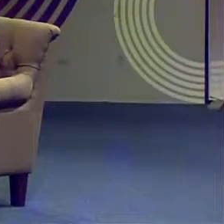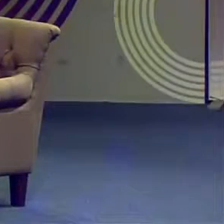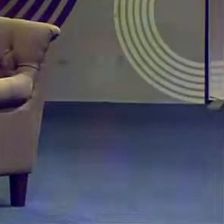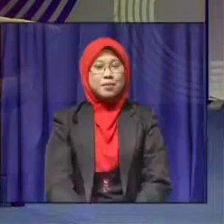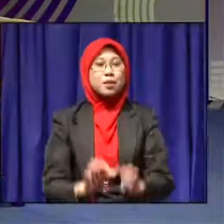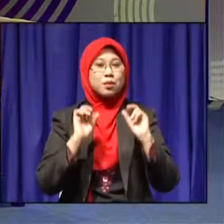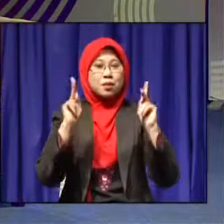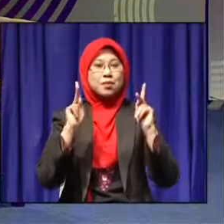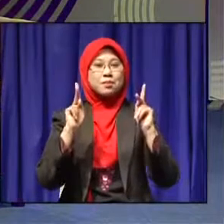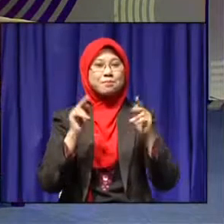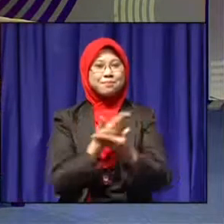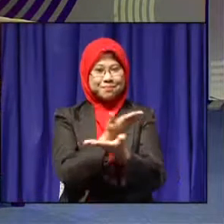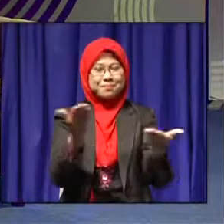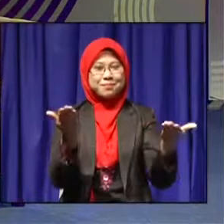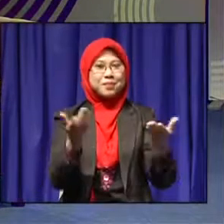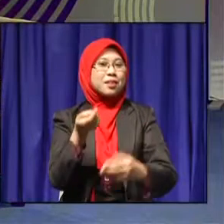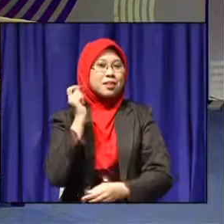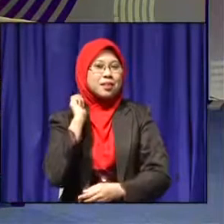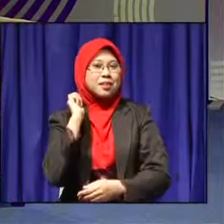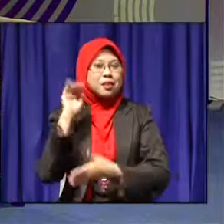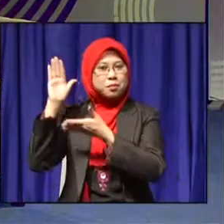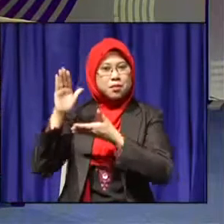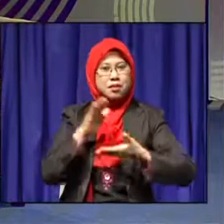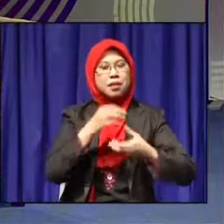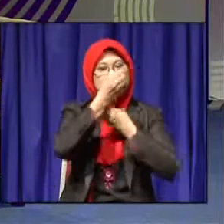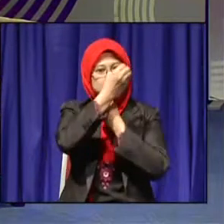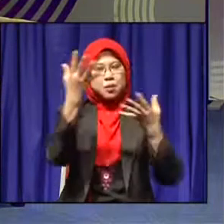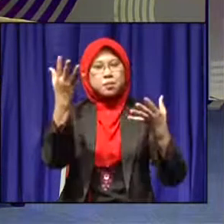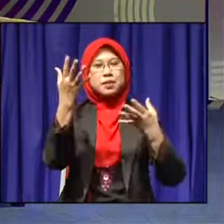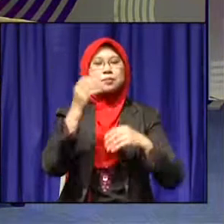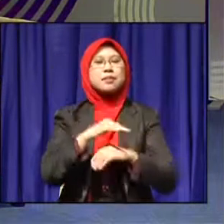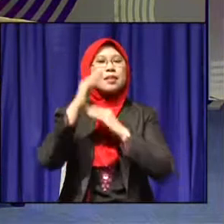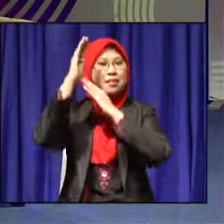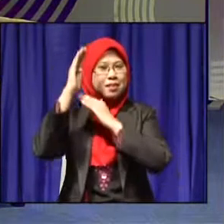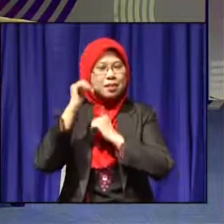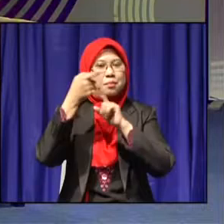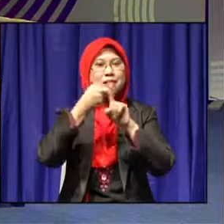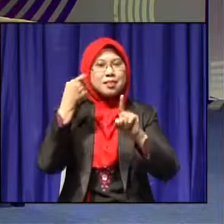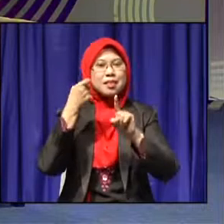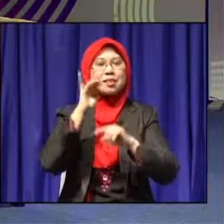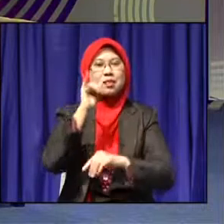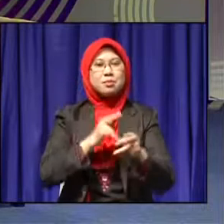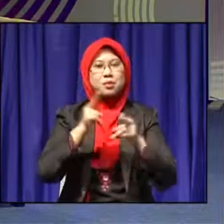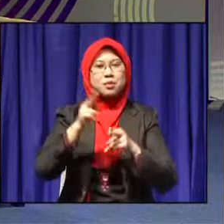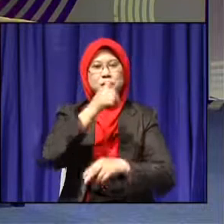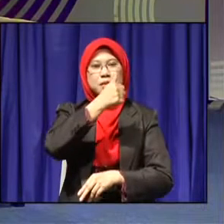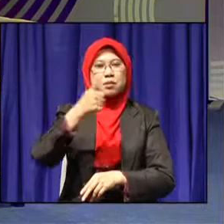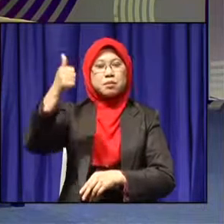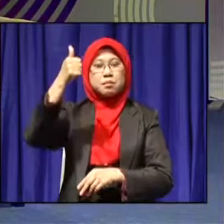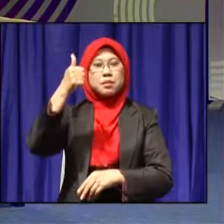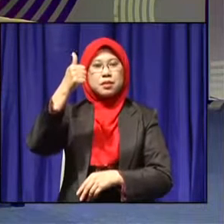Baiklah penentu sekalian begitulah tadinya pesan anda juga maklumat dan juga harapan daripada yang butuh pengaruh